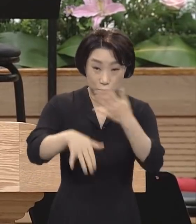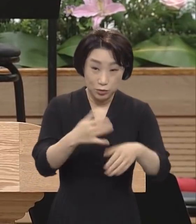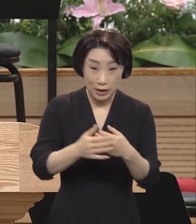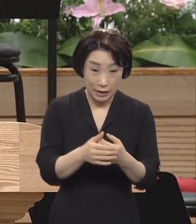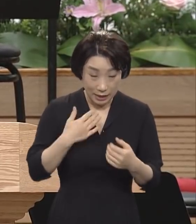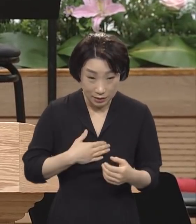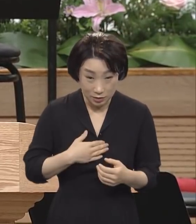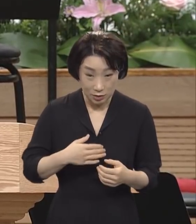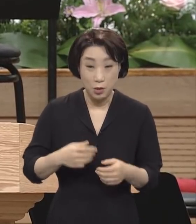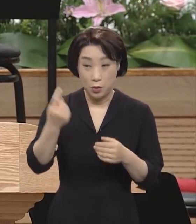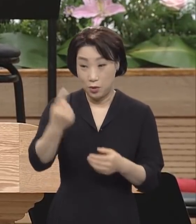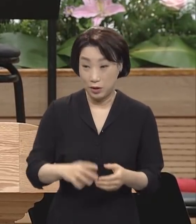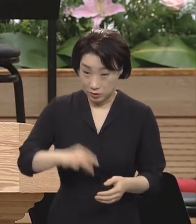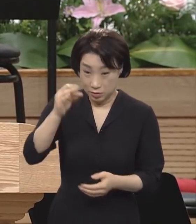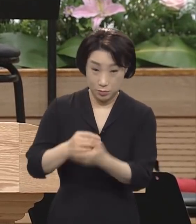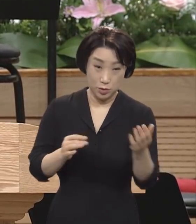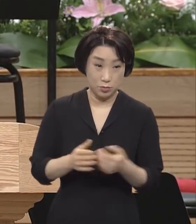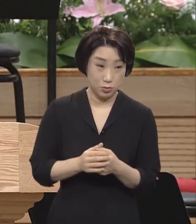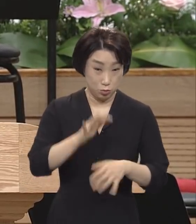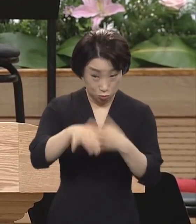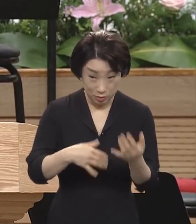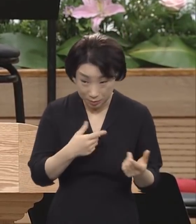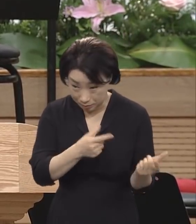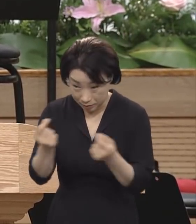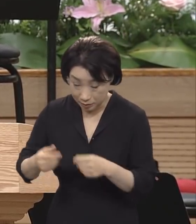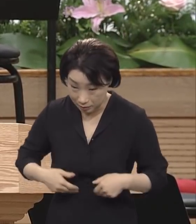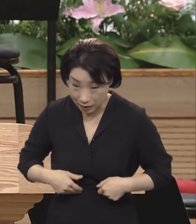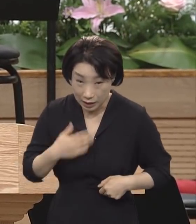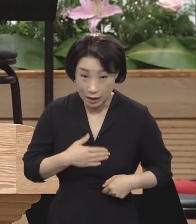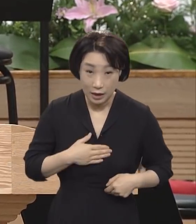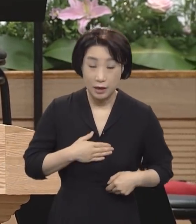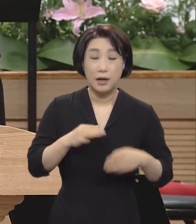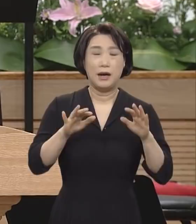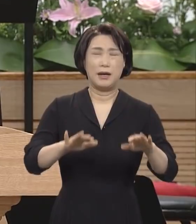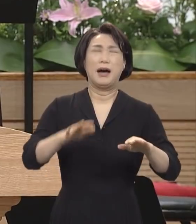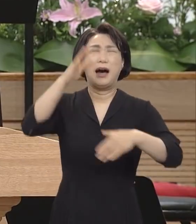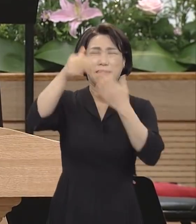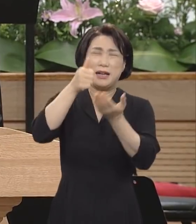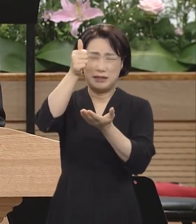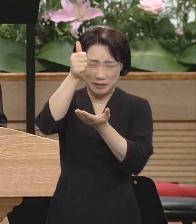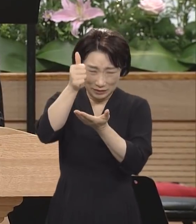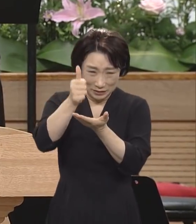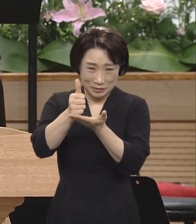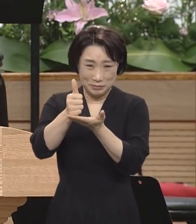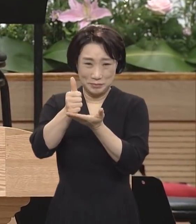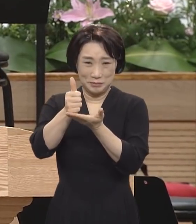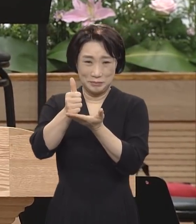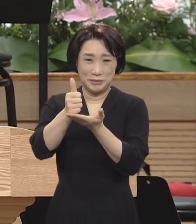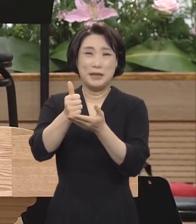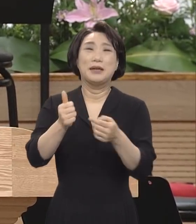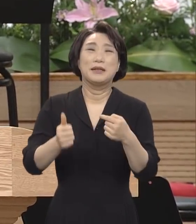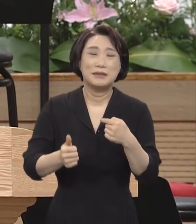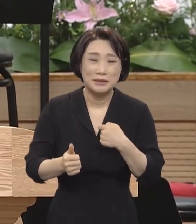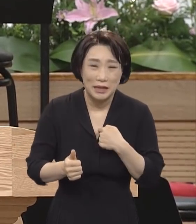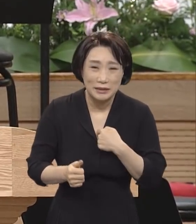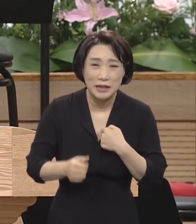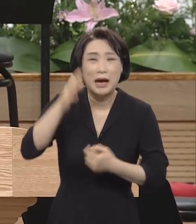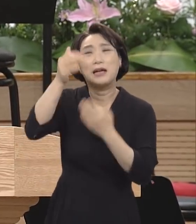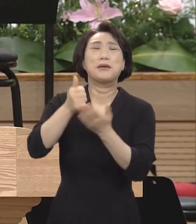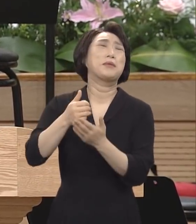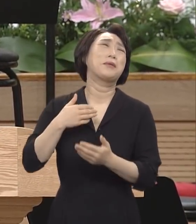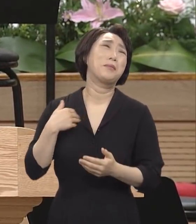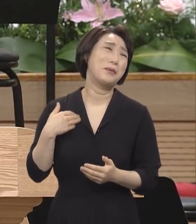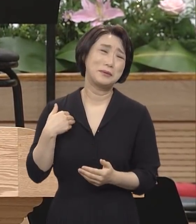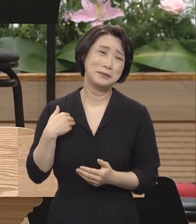주무러운 사람이 따라서예요 아갑게 합니다 하나님 나는 하나님을